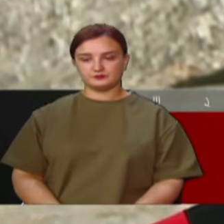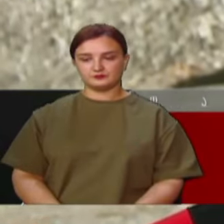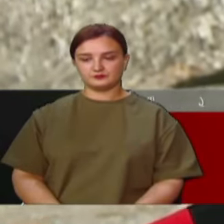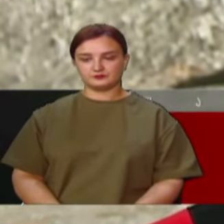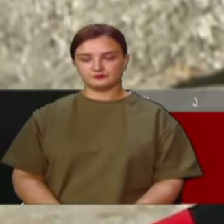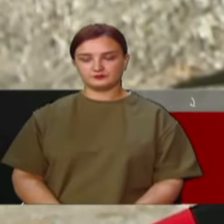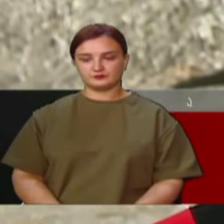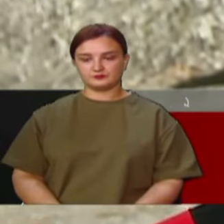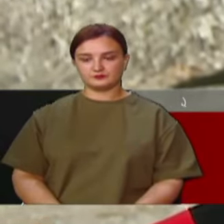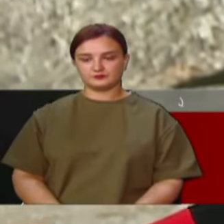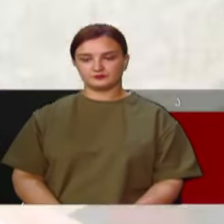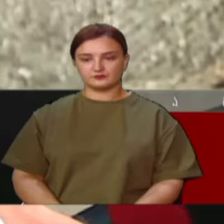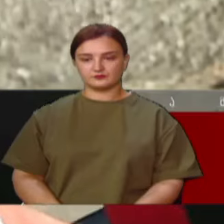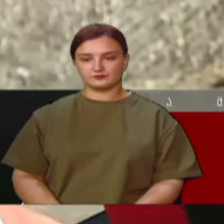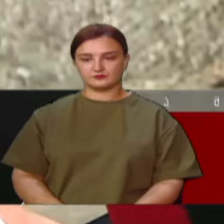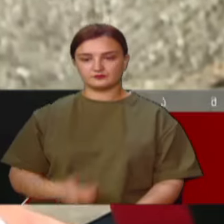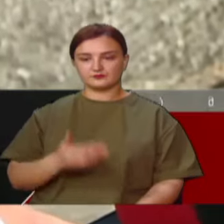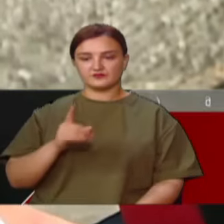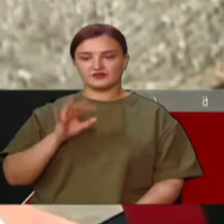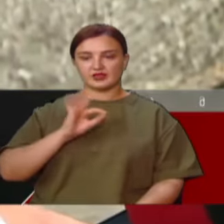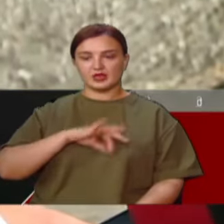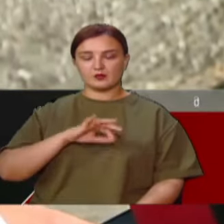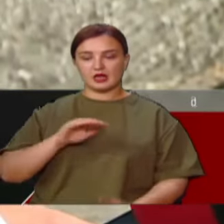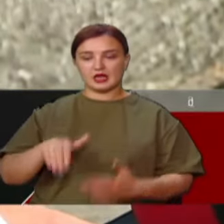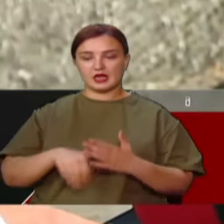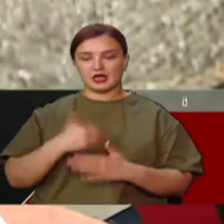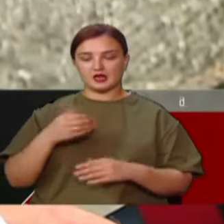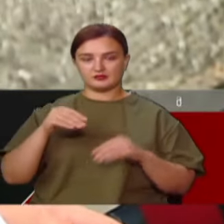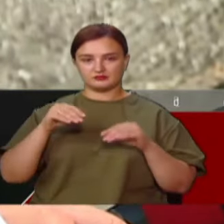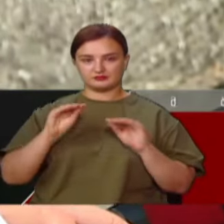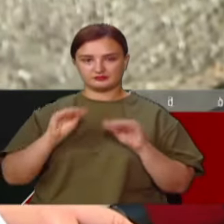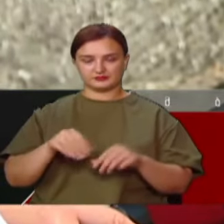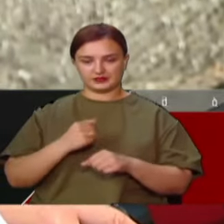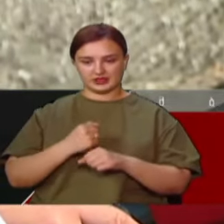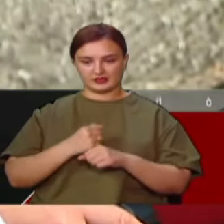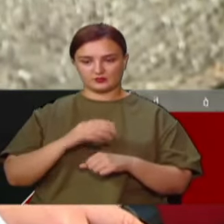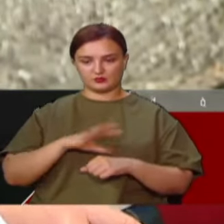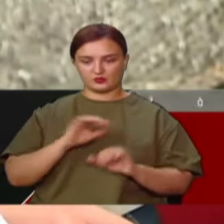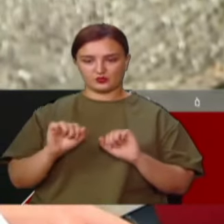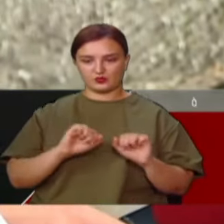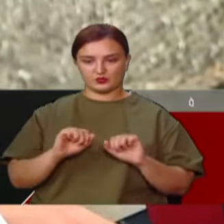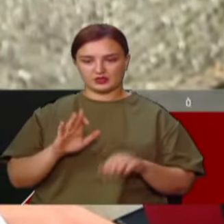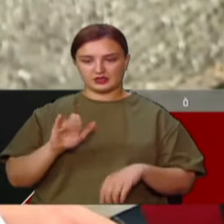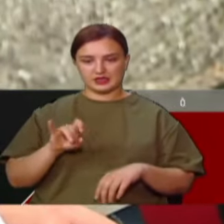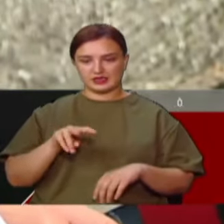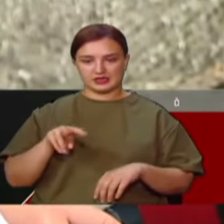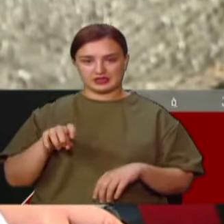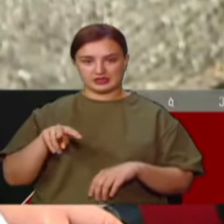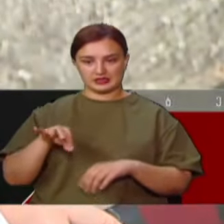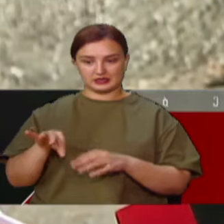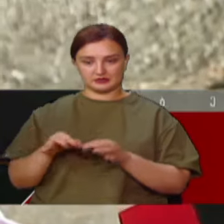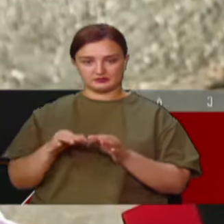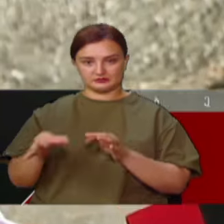გამოყენებული ჰუმანიტარული მიდგომა. ახალი ინსტალაციები დამონტაჟებული იქნა გორისა და ქარელის